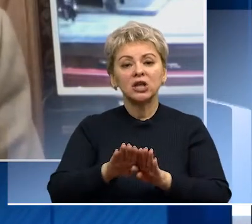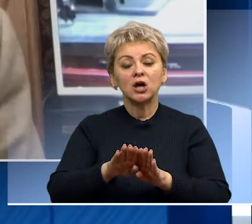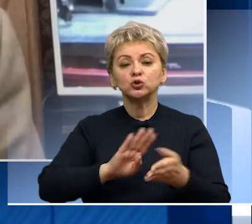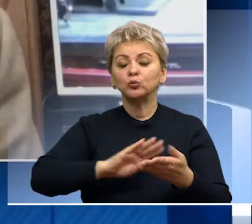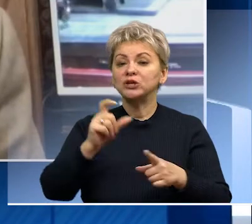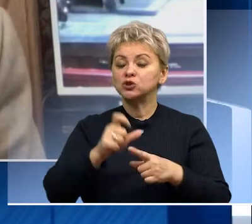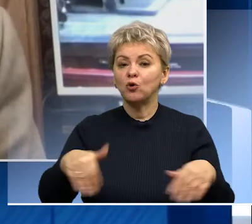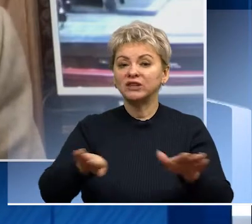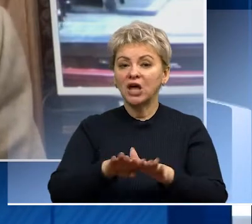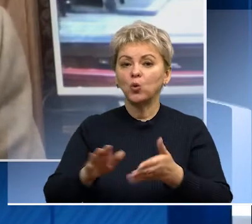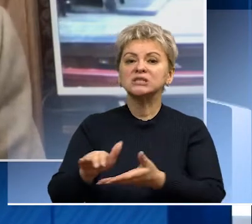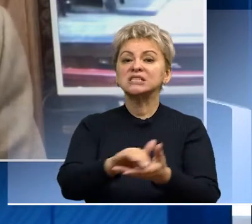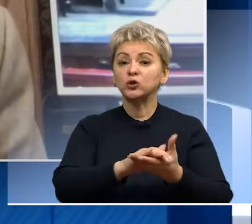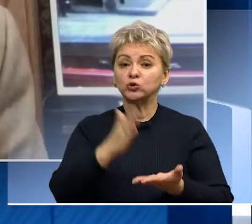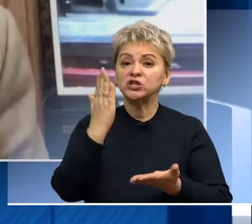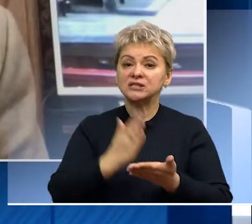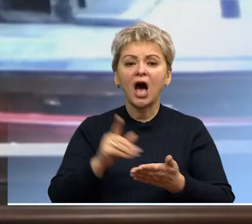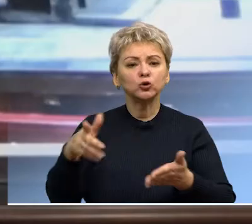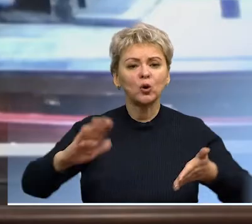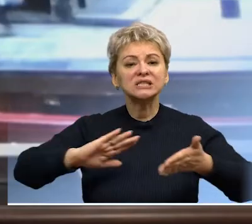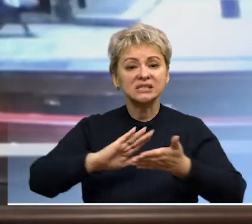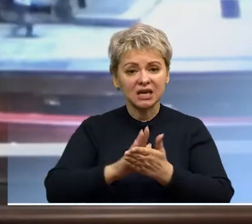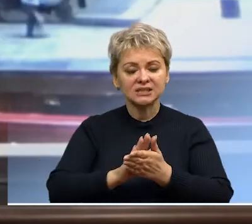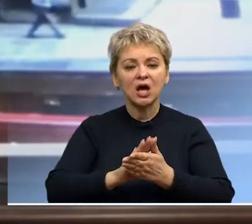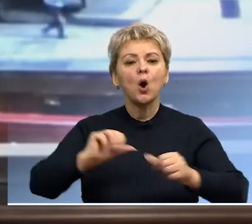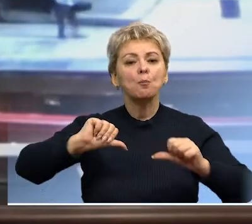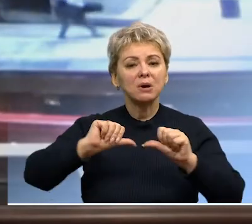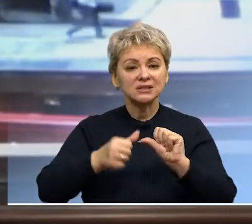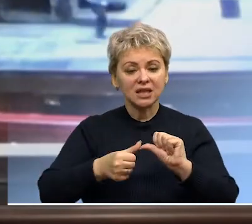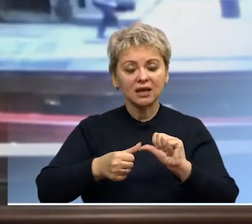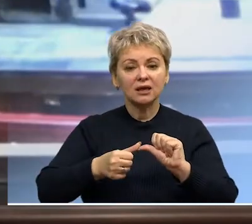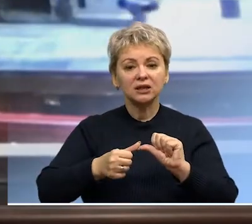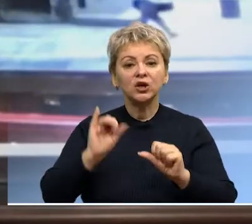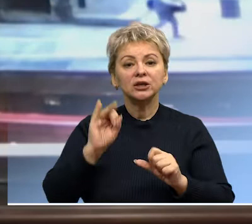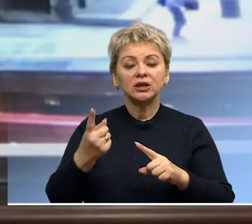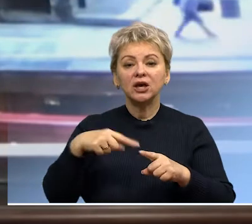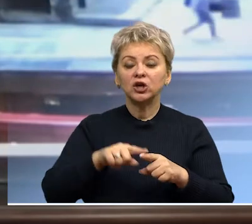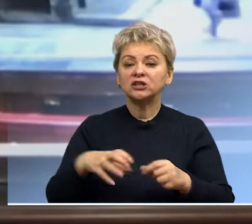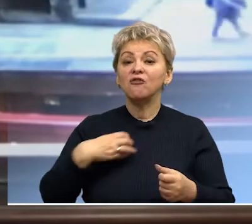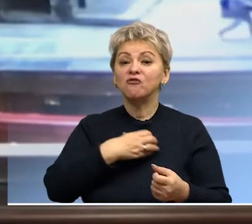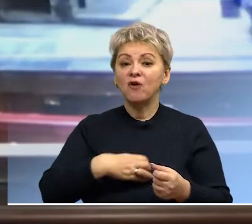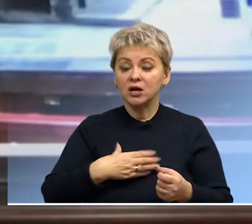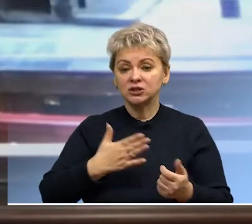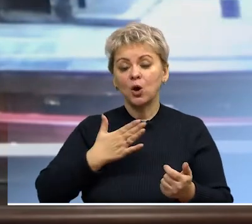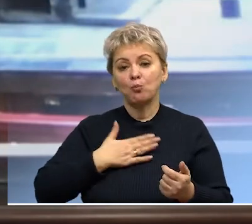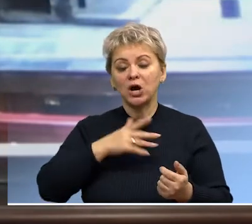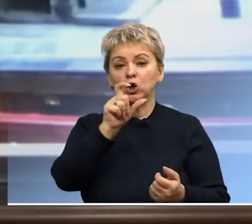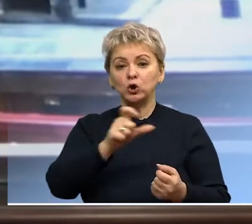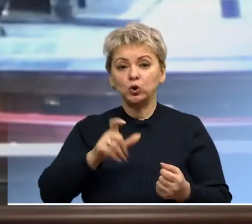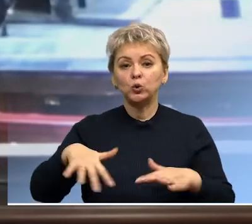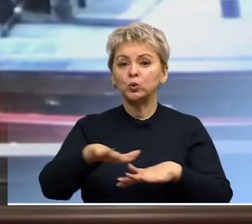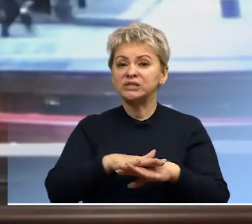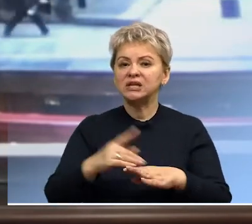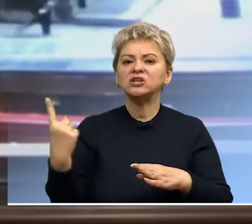что, безусловно, такое сотрудничество есть. Оно тесное, оно постоянное. И это очень важно. Мы